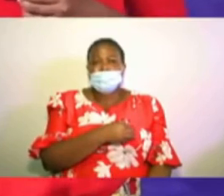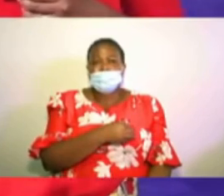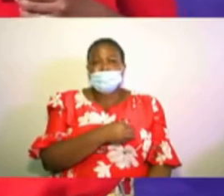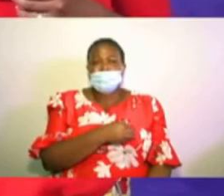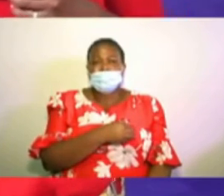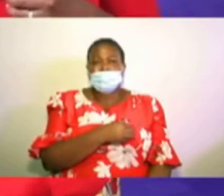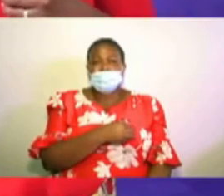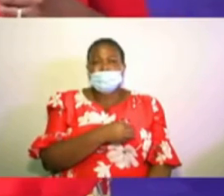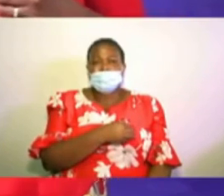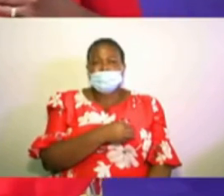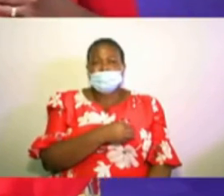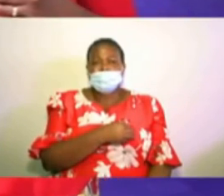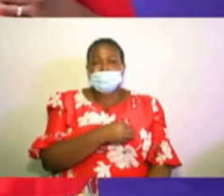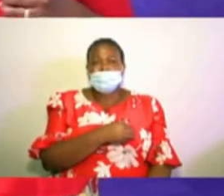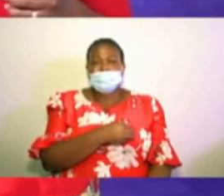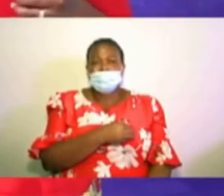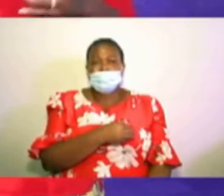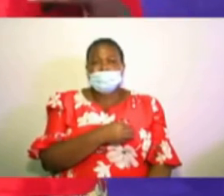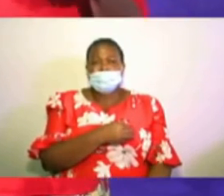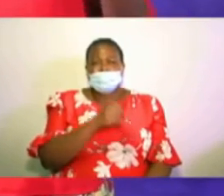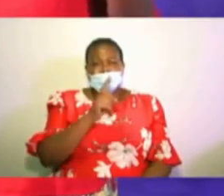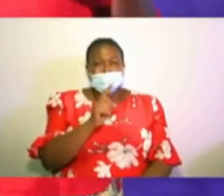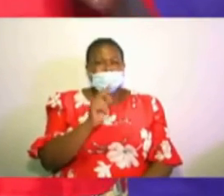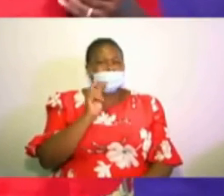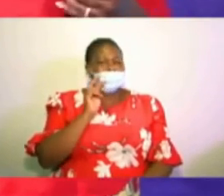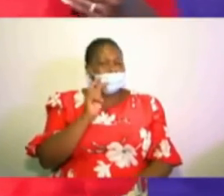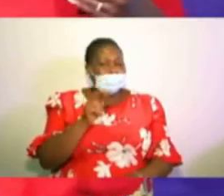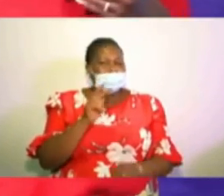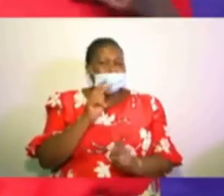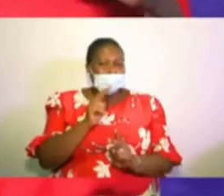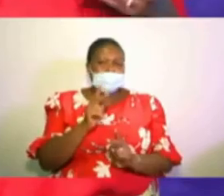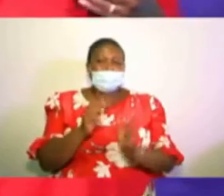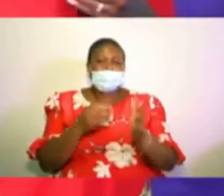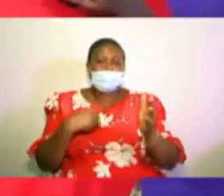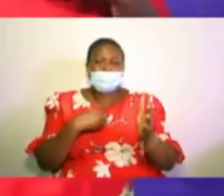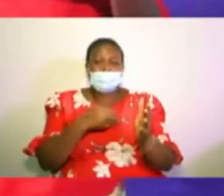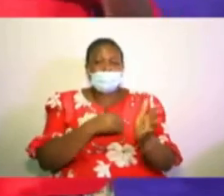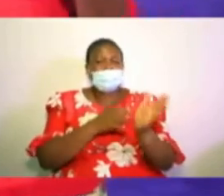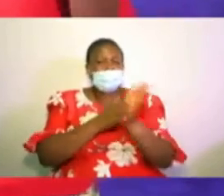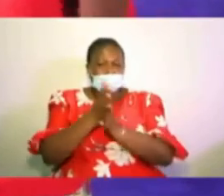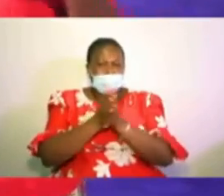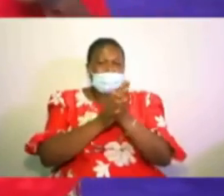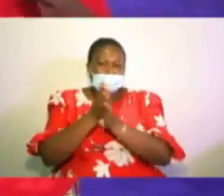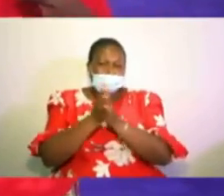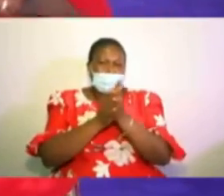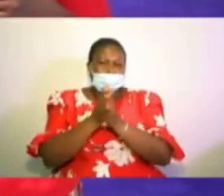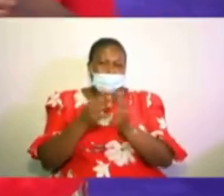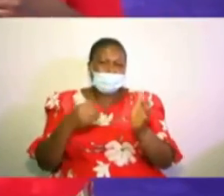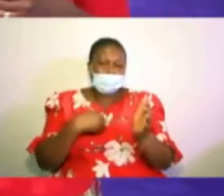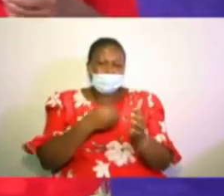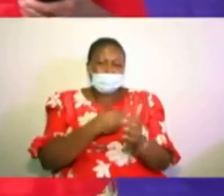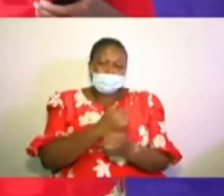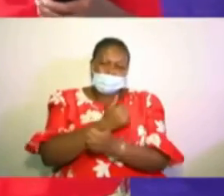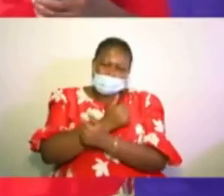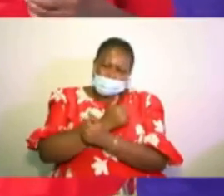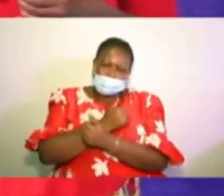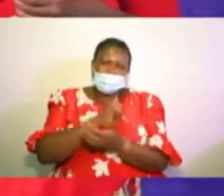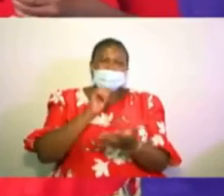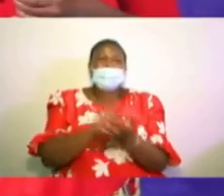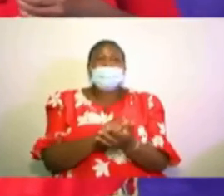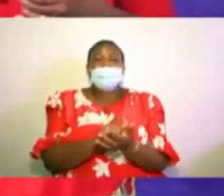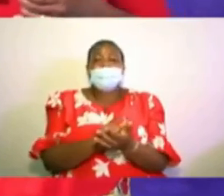And I realized the members loved it. Et je me suis rendu compte que les membres étaient appréciés ceci. And after